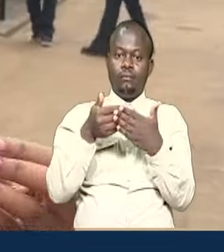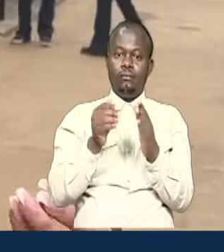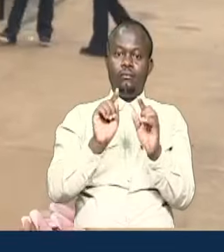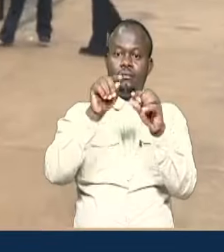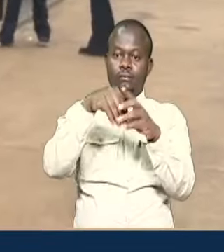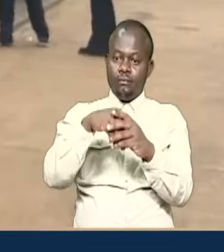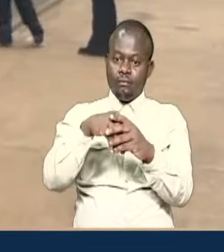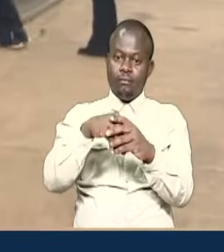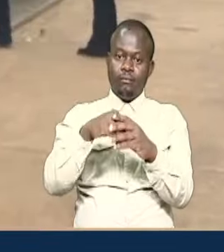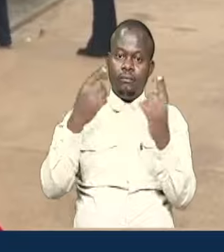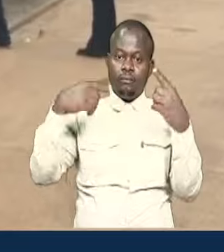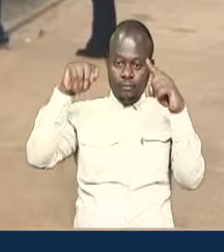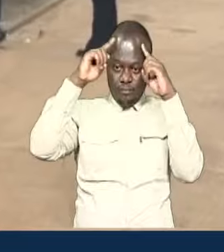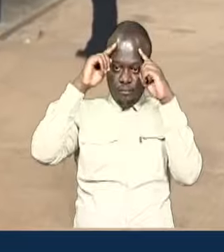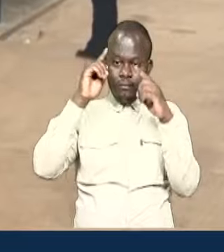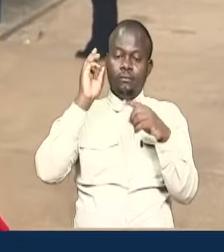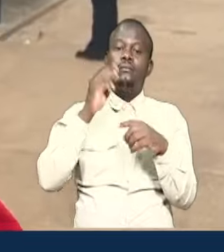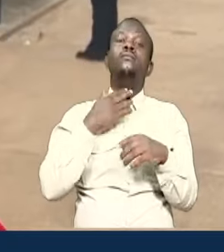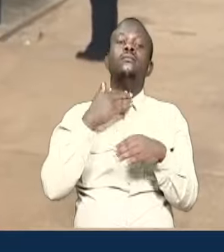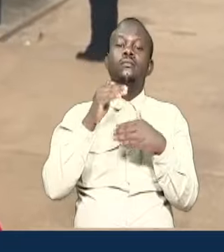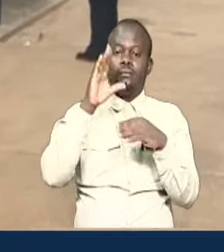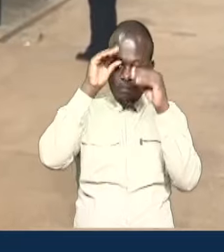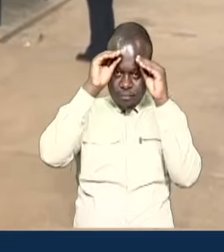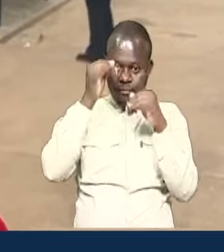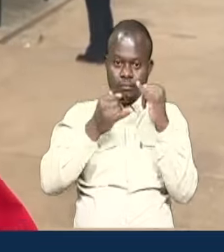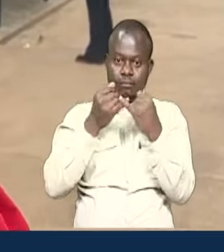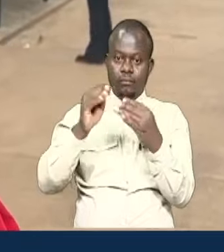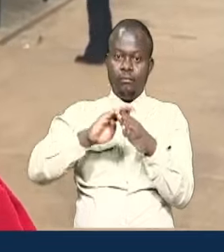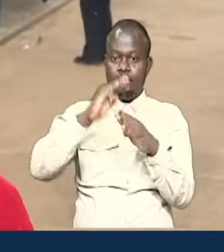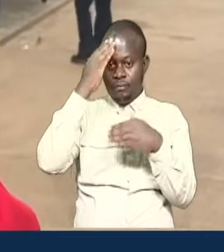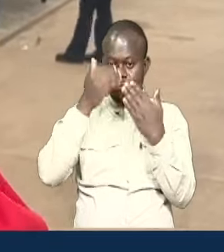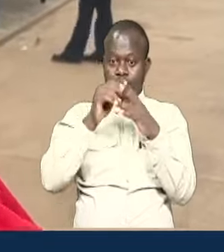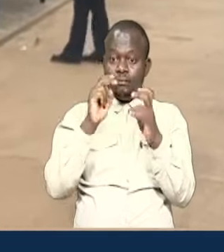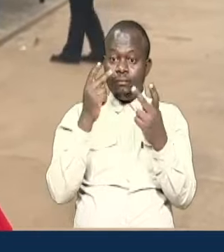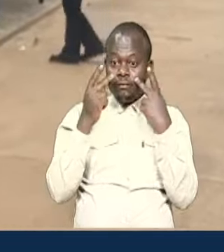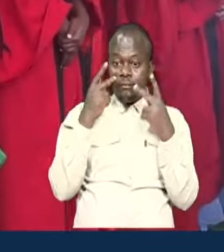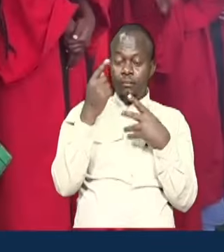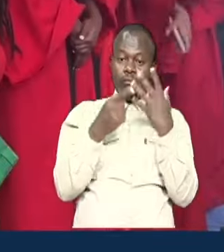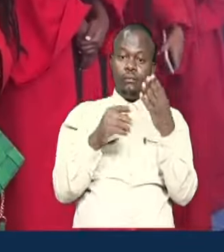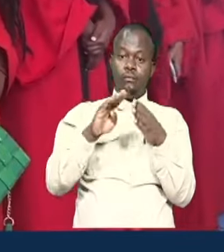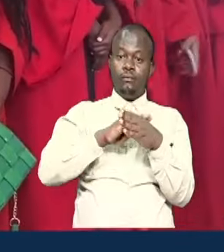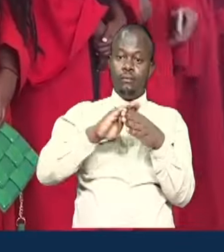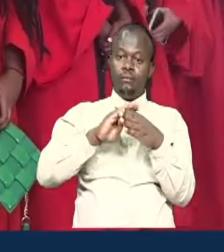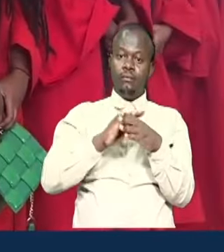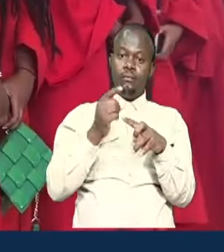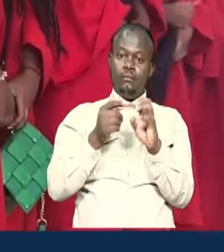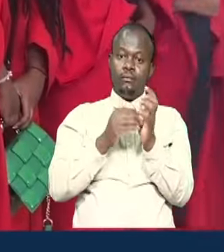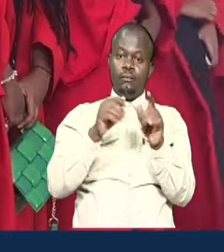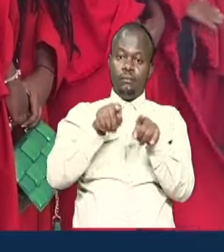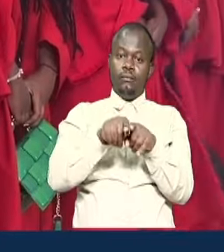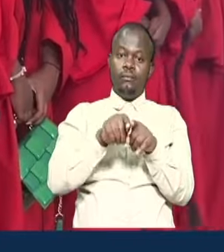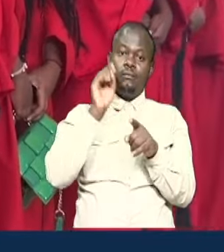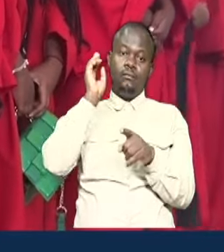muri university ndashaka kuziga international business, kubera ko urebye ibintu by'ubushoramari nabya business birimo